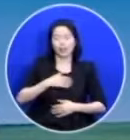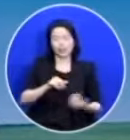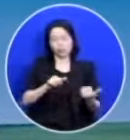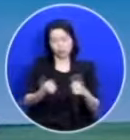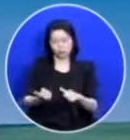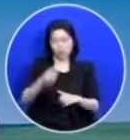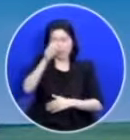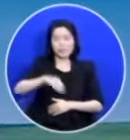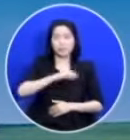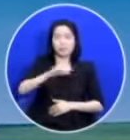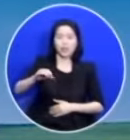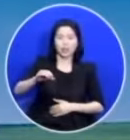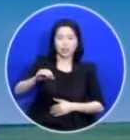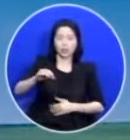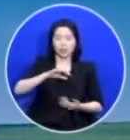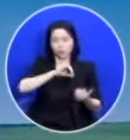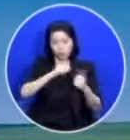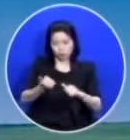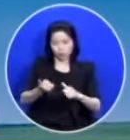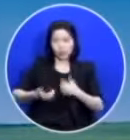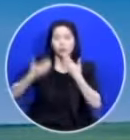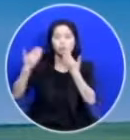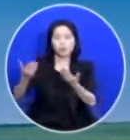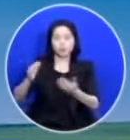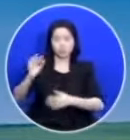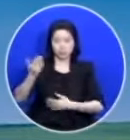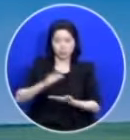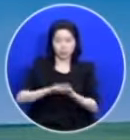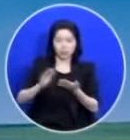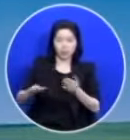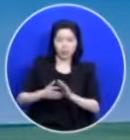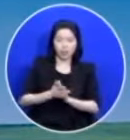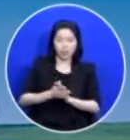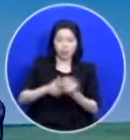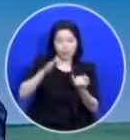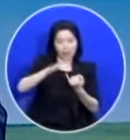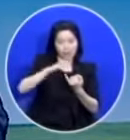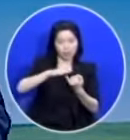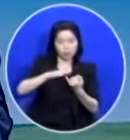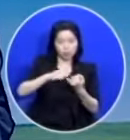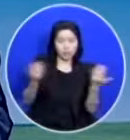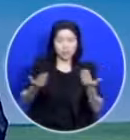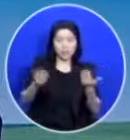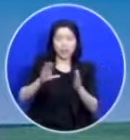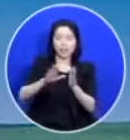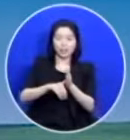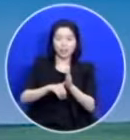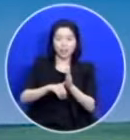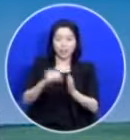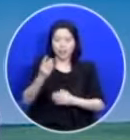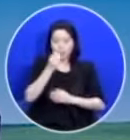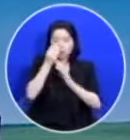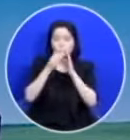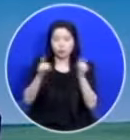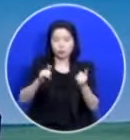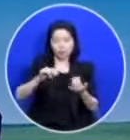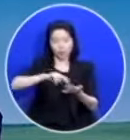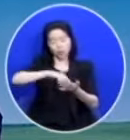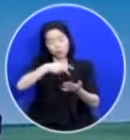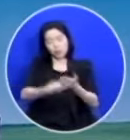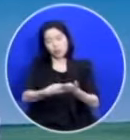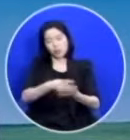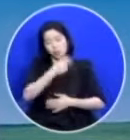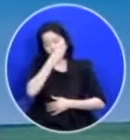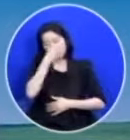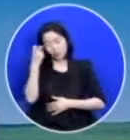십자가에 죽음으로 드리는 거예요 안수 사역을 할 때면 성도님들 중에 쓰러지셔서 잠을